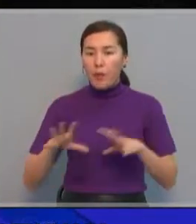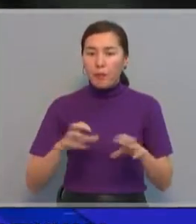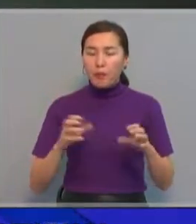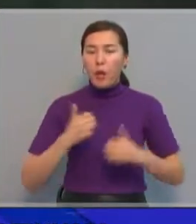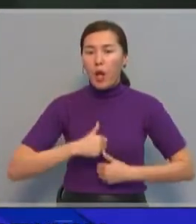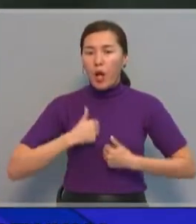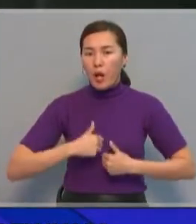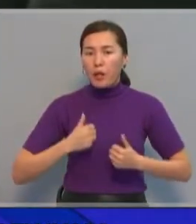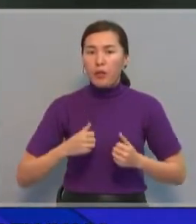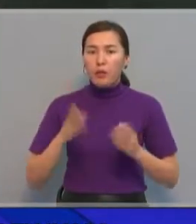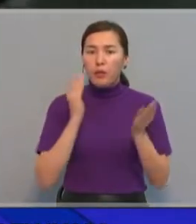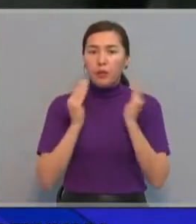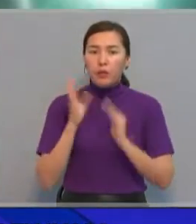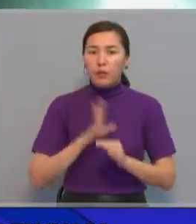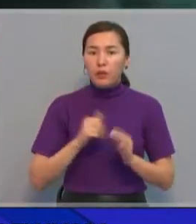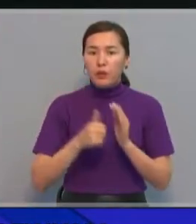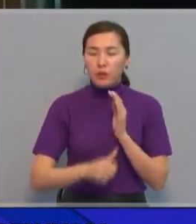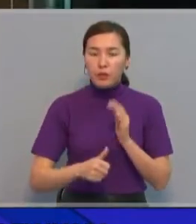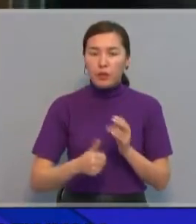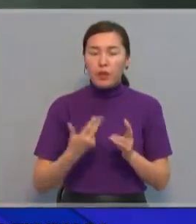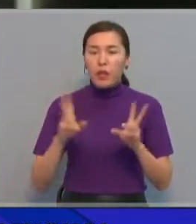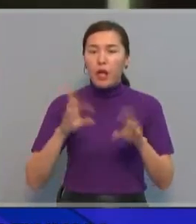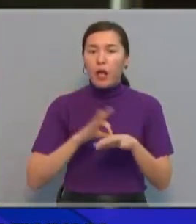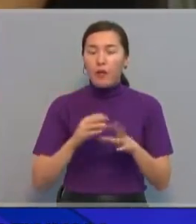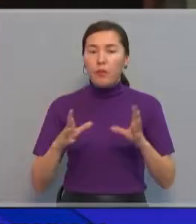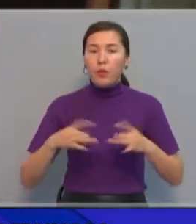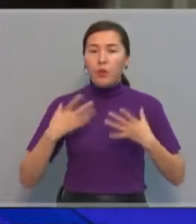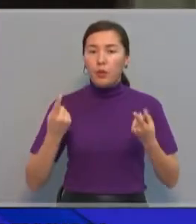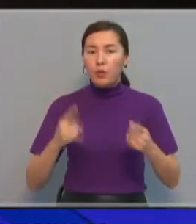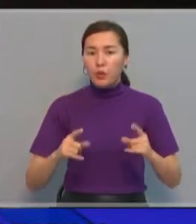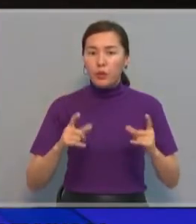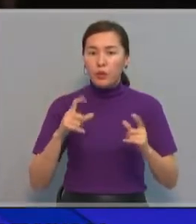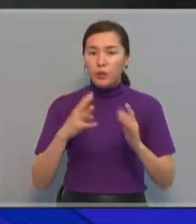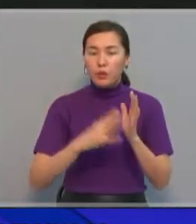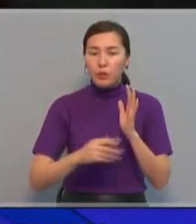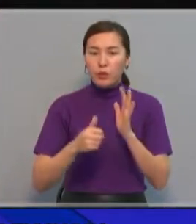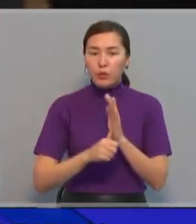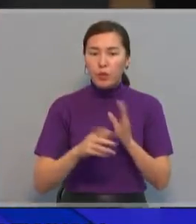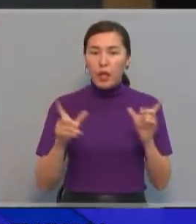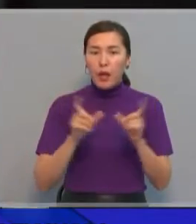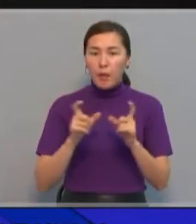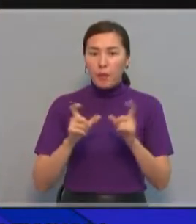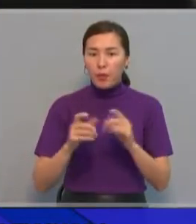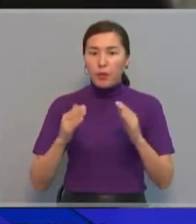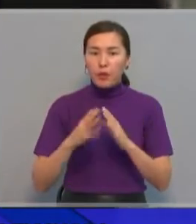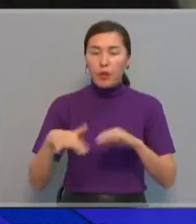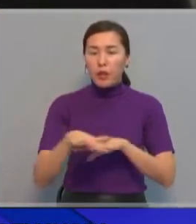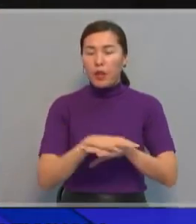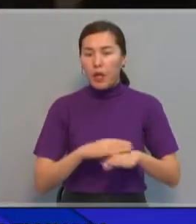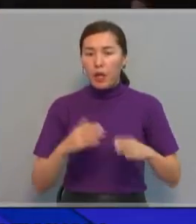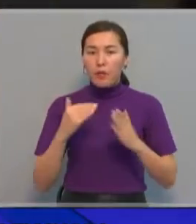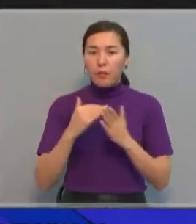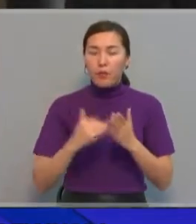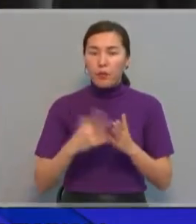салонах, банях, саунах, салонах красоты – 60. Проводившие свадьбу или другое – 195. В магазинах, торговых домах, на рынках